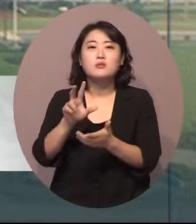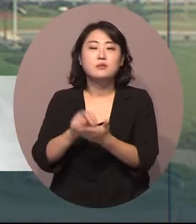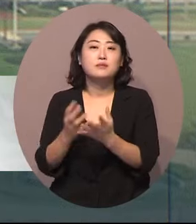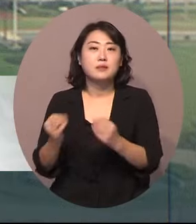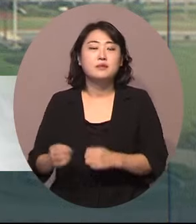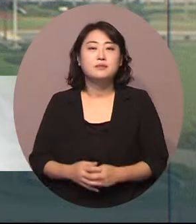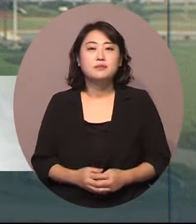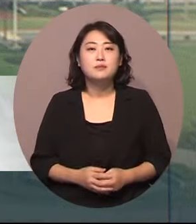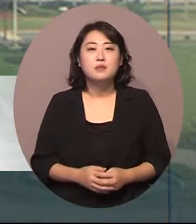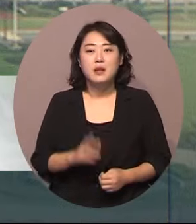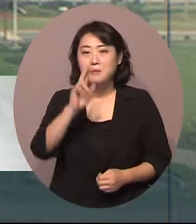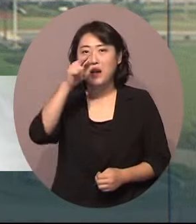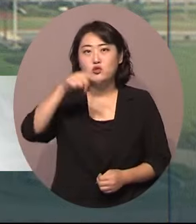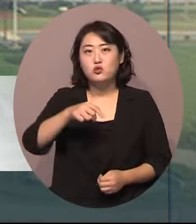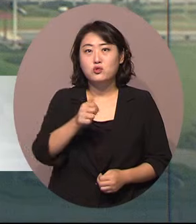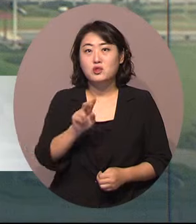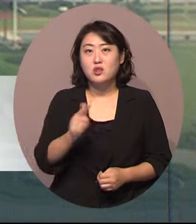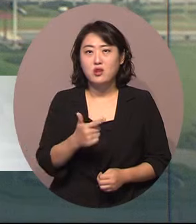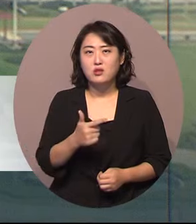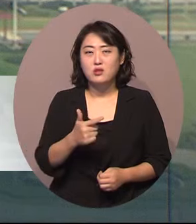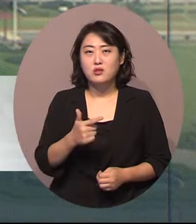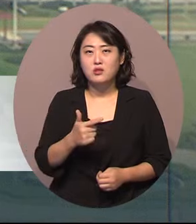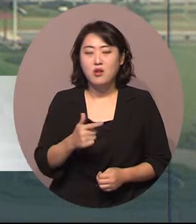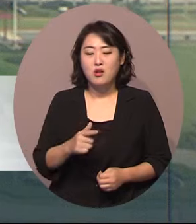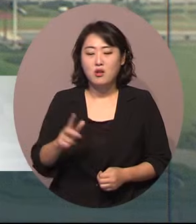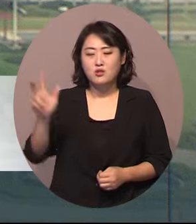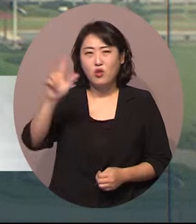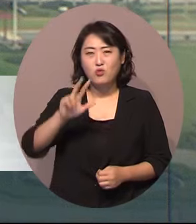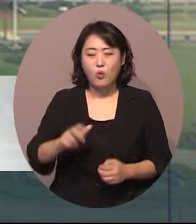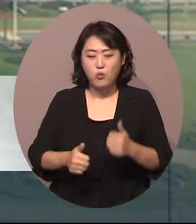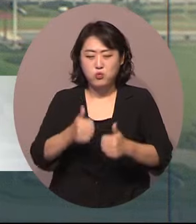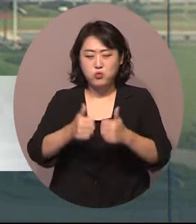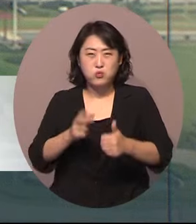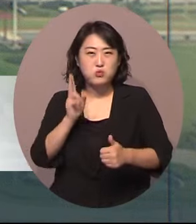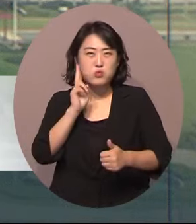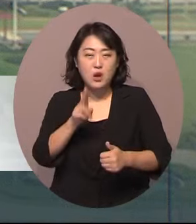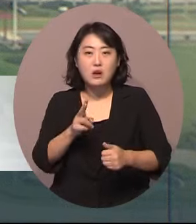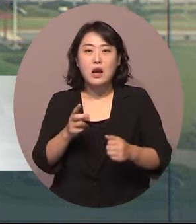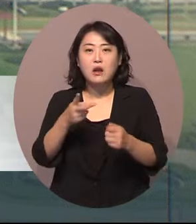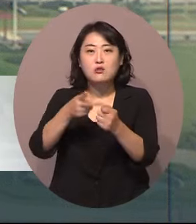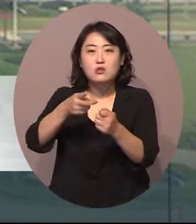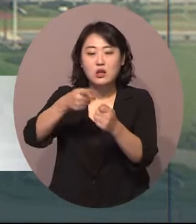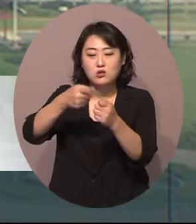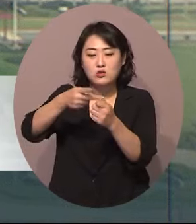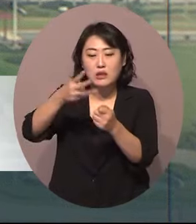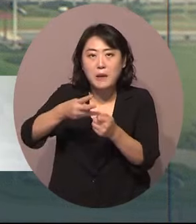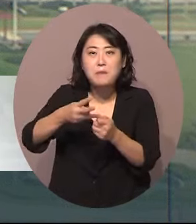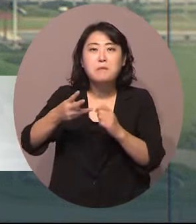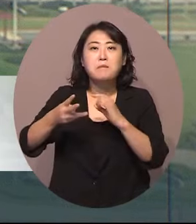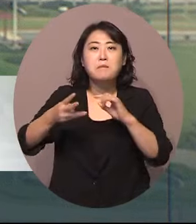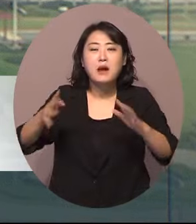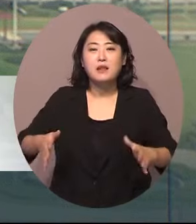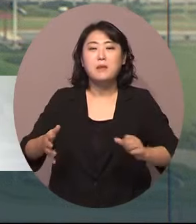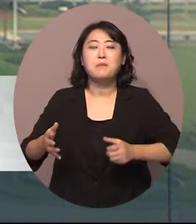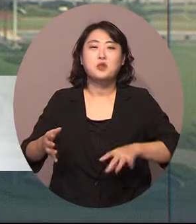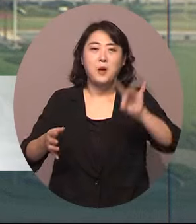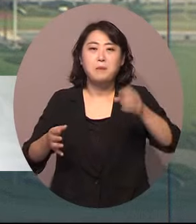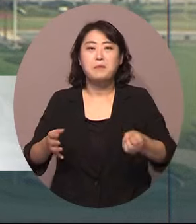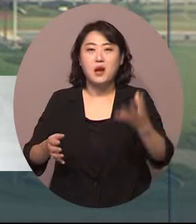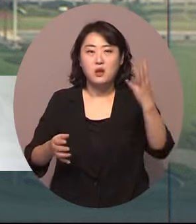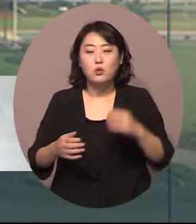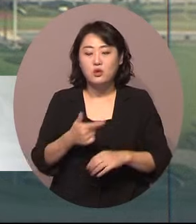후보는 충남 최대 격전지에서 3번 도전 만에 승리했고 76년 만에 대전에서 처음으로